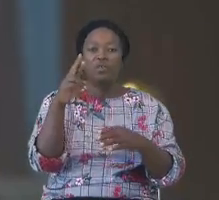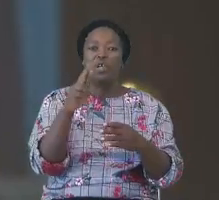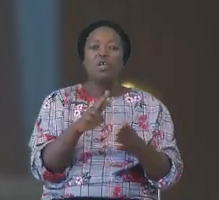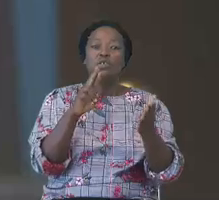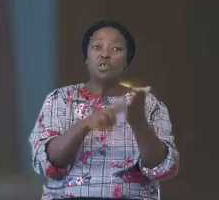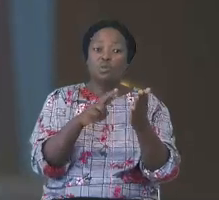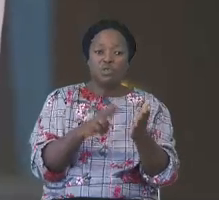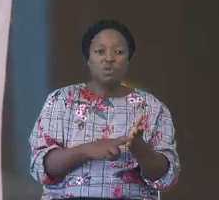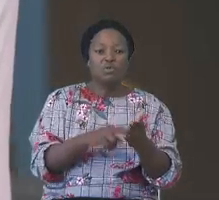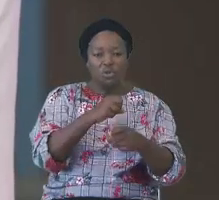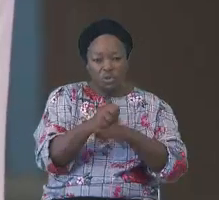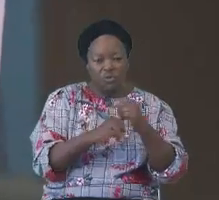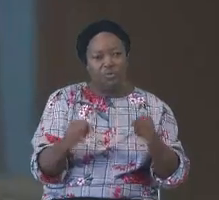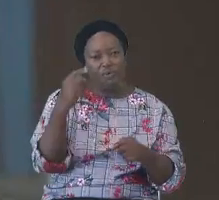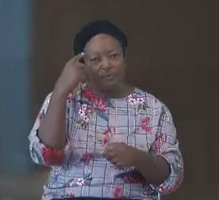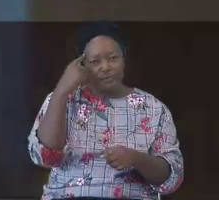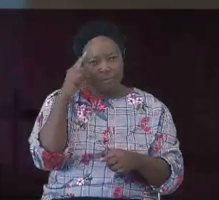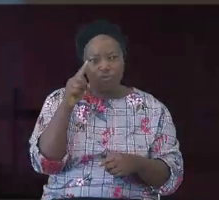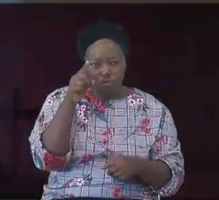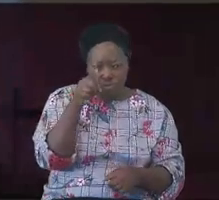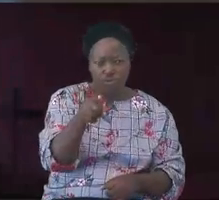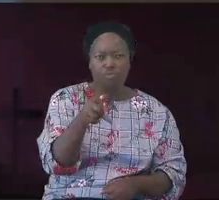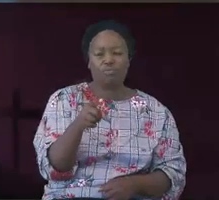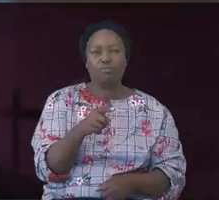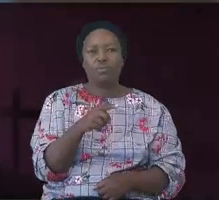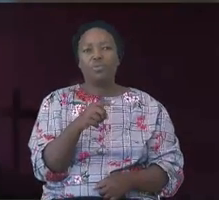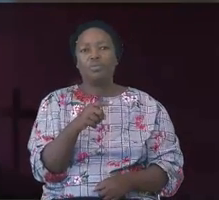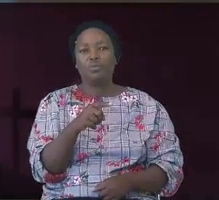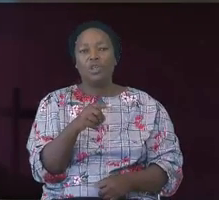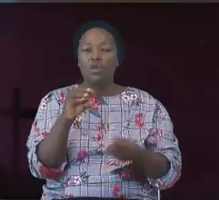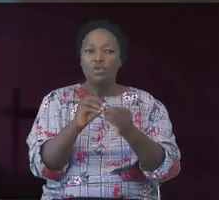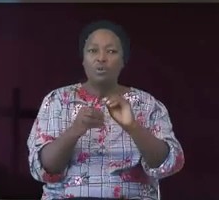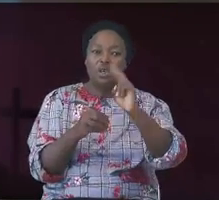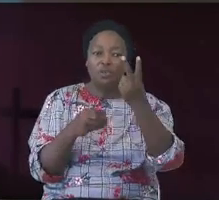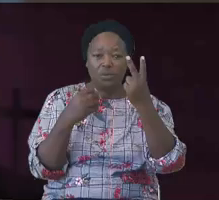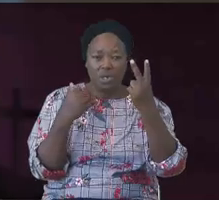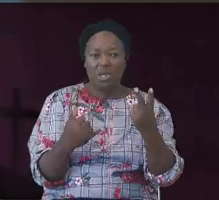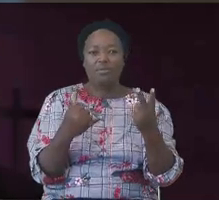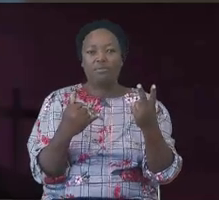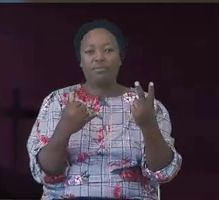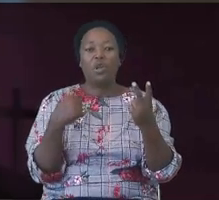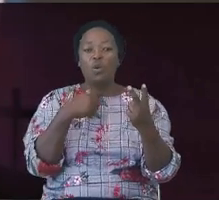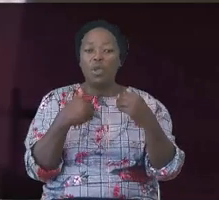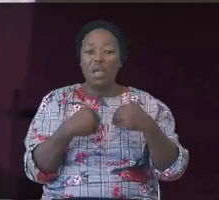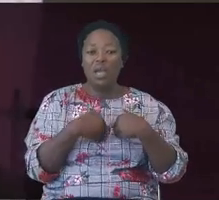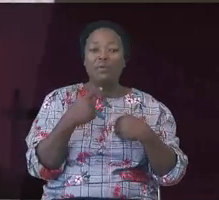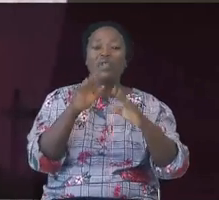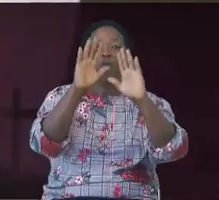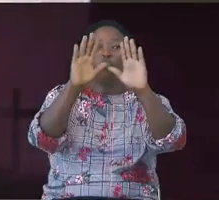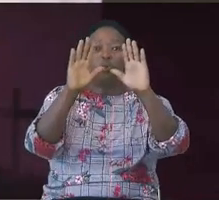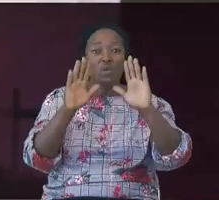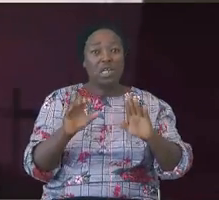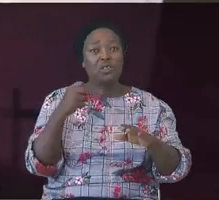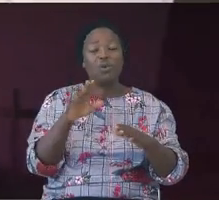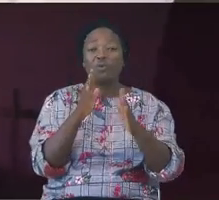croix, c'est les merveilles de la substitution et de la souffrance pour toi.